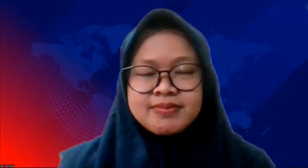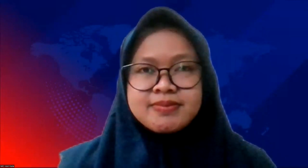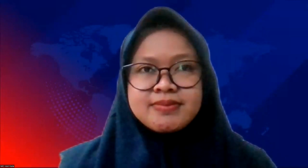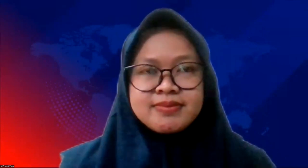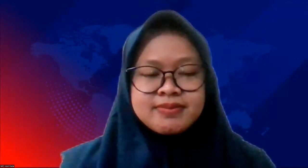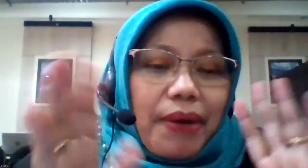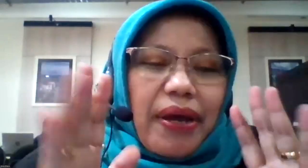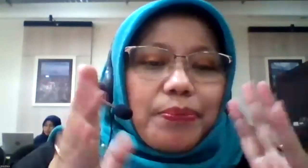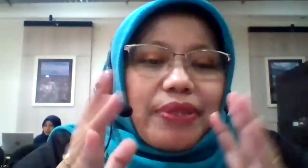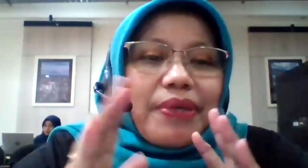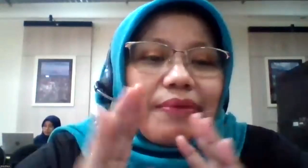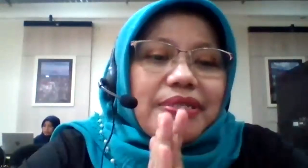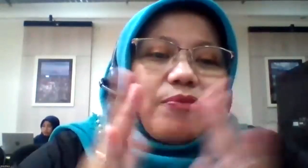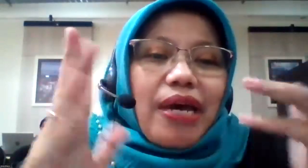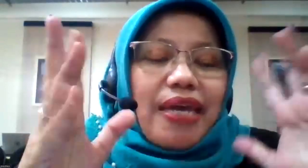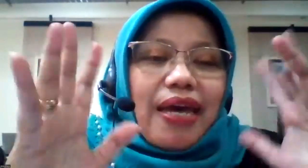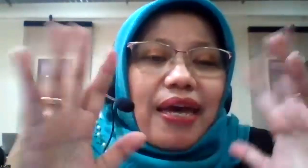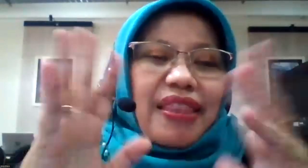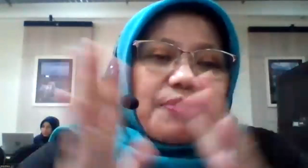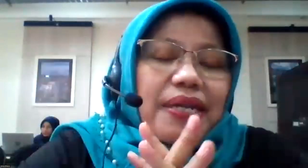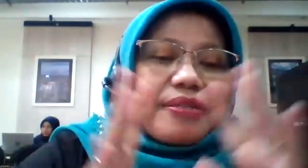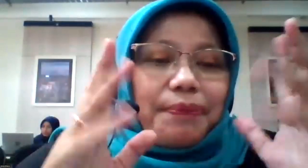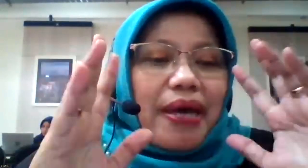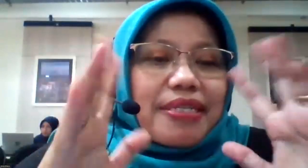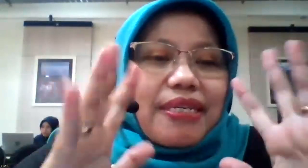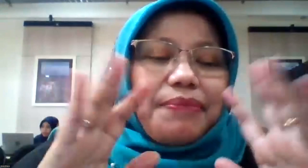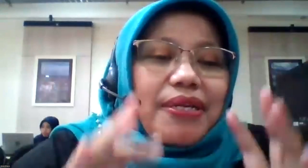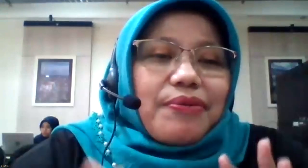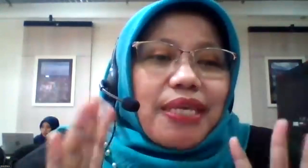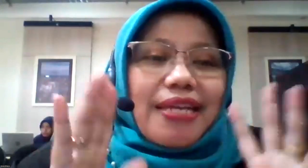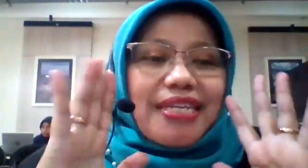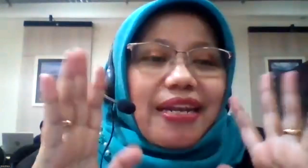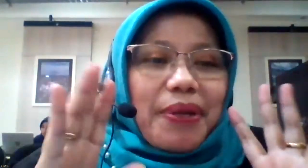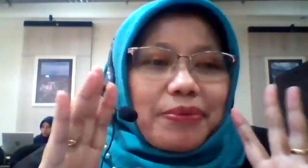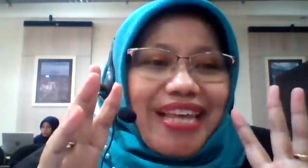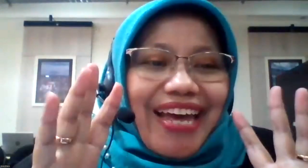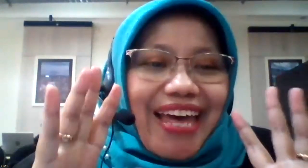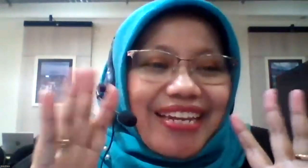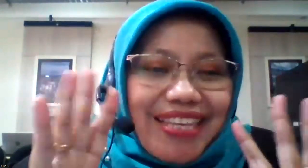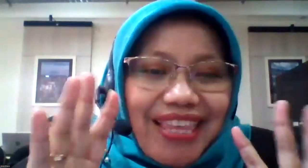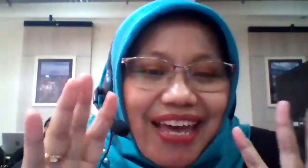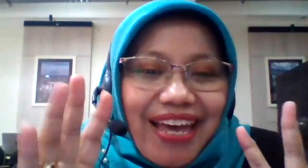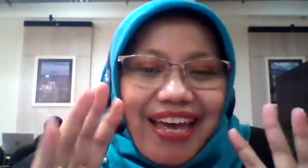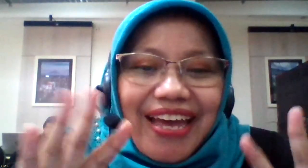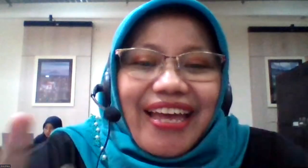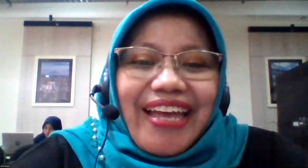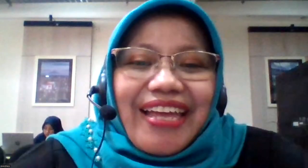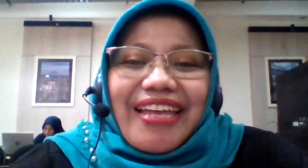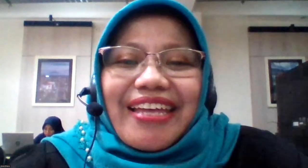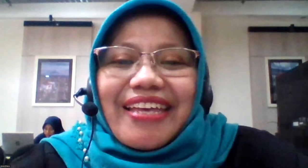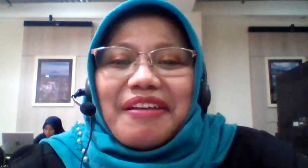Terima kasih Bapak Ibu teman-teman semuanya atas partisipasi mengikuti acara perpustakaan kita